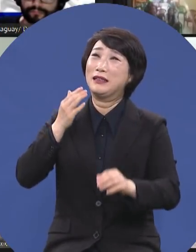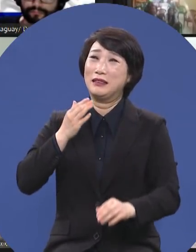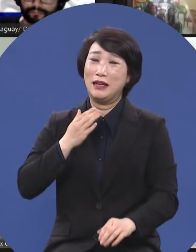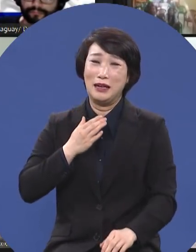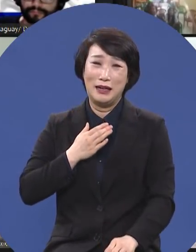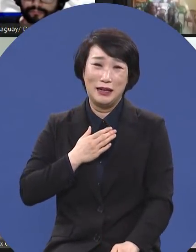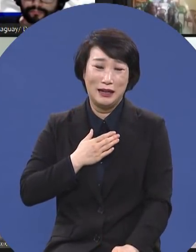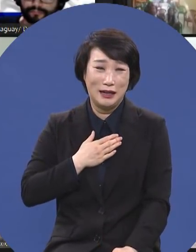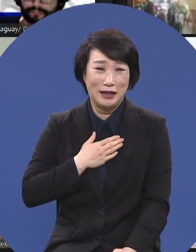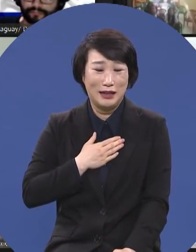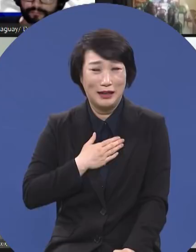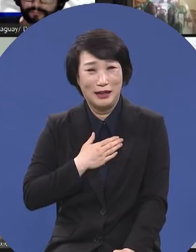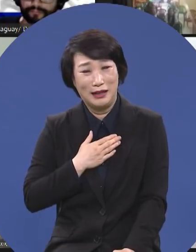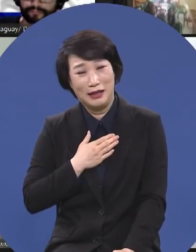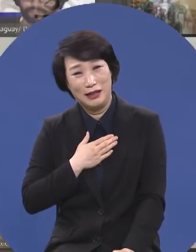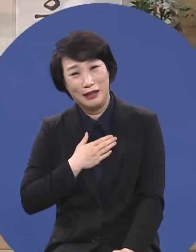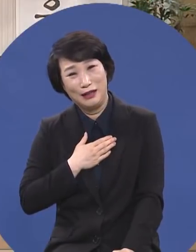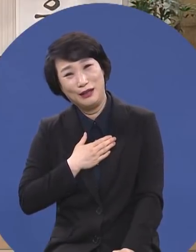깨달았네.